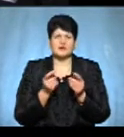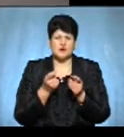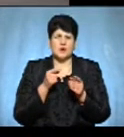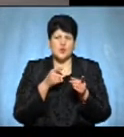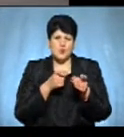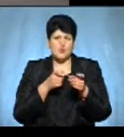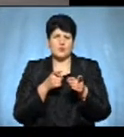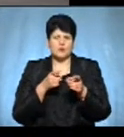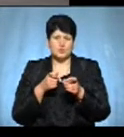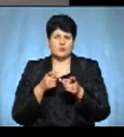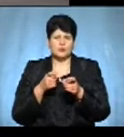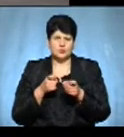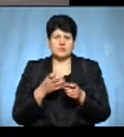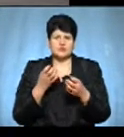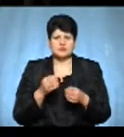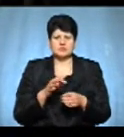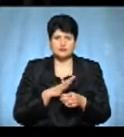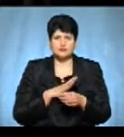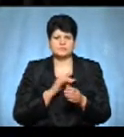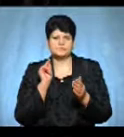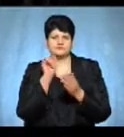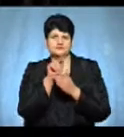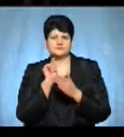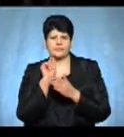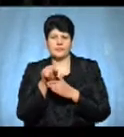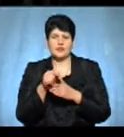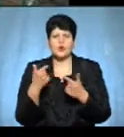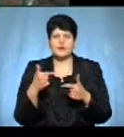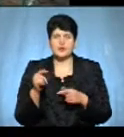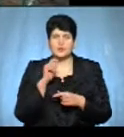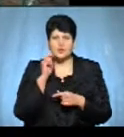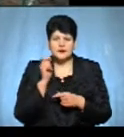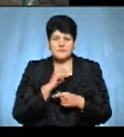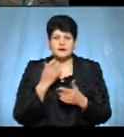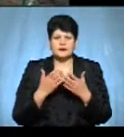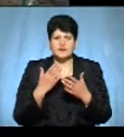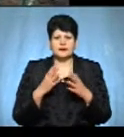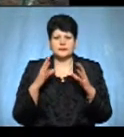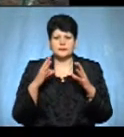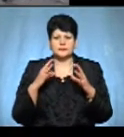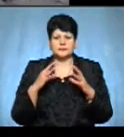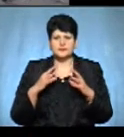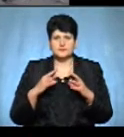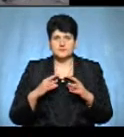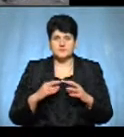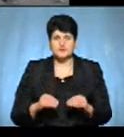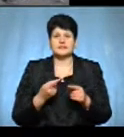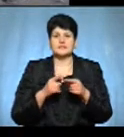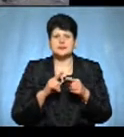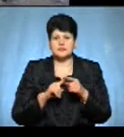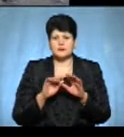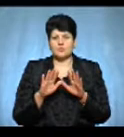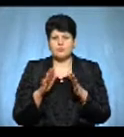цьохкали по цоколю готелю «Україна», по Бруківці, але вже почало все успокоюватися. Потім